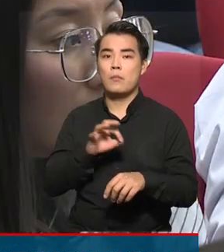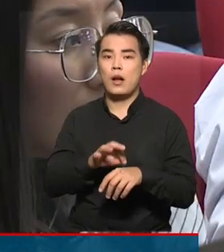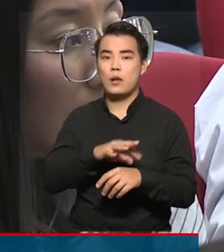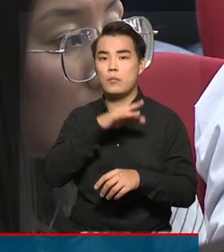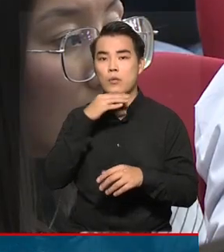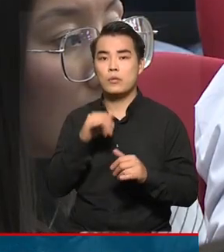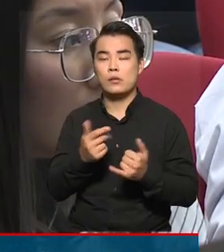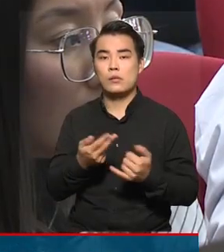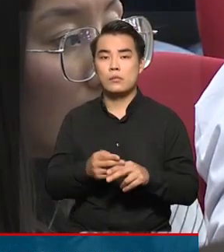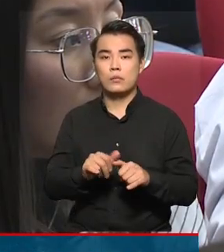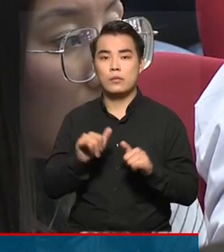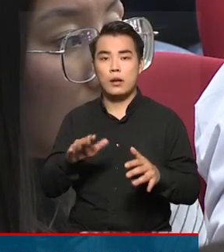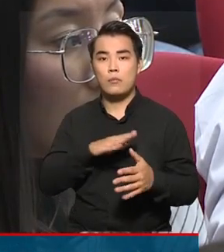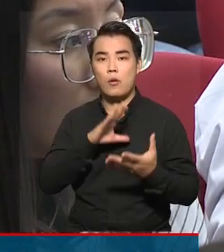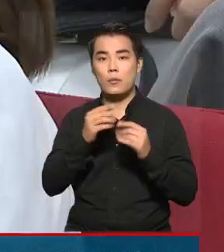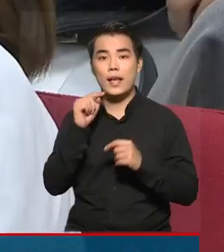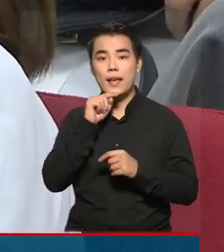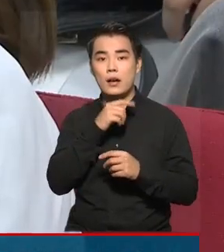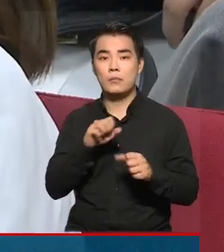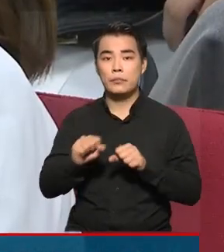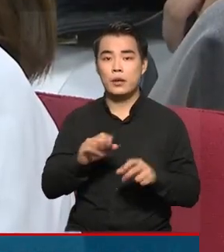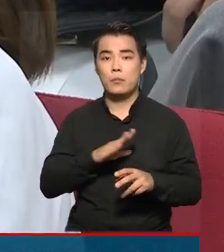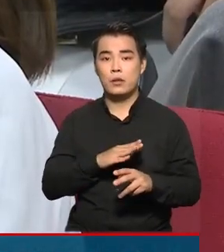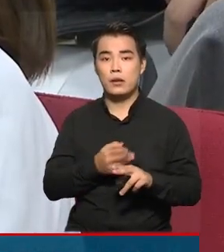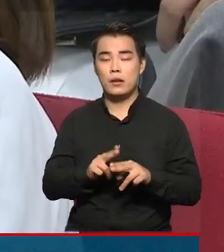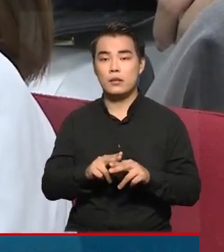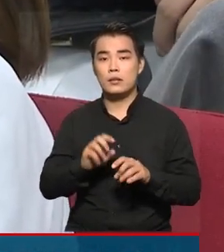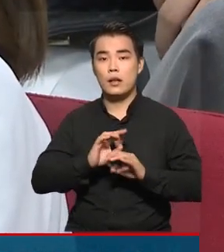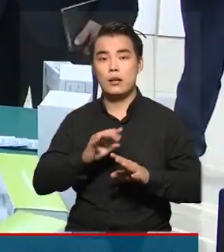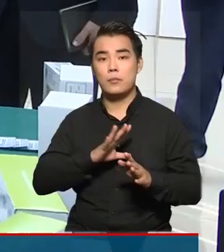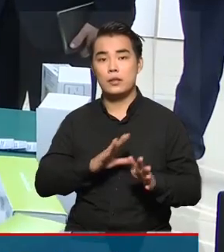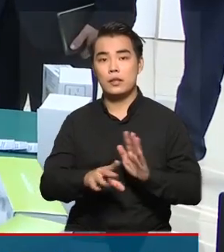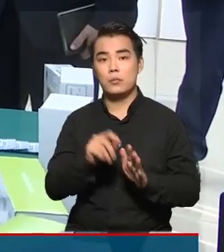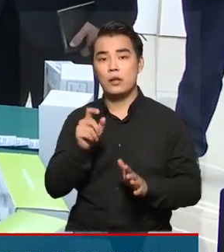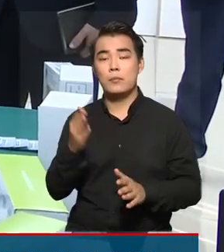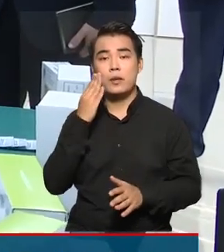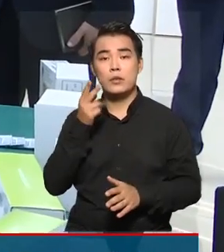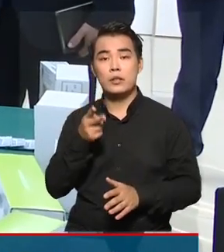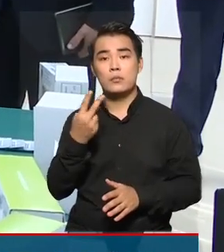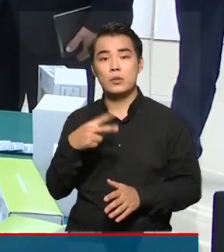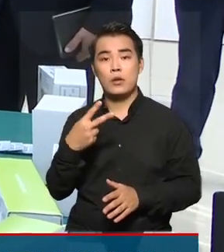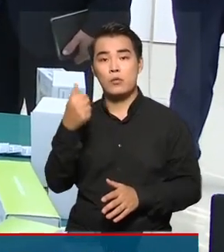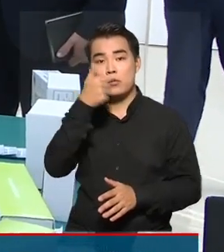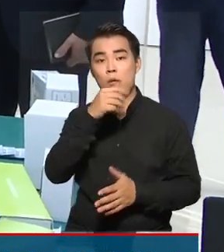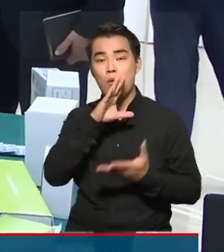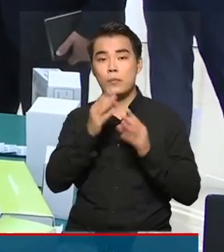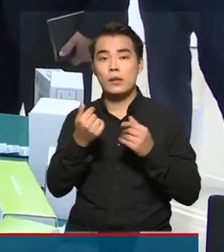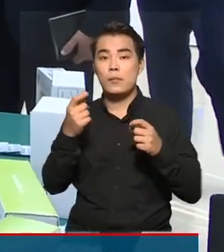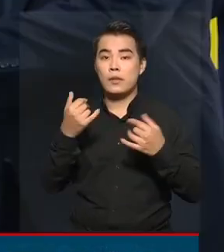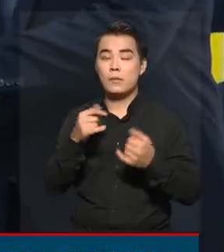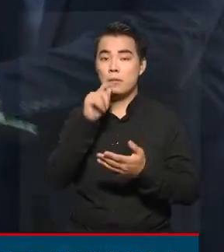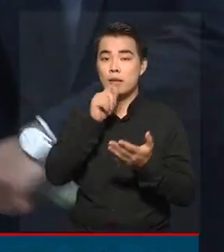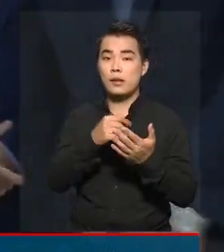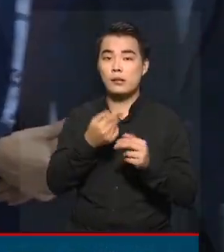басының азаюынан бөлек экономикалық секторға да соққы болары сөзсіз дейді депутаттар. Мәселен, 2020 жылы елде құс тұмауының